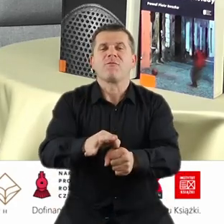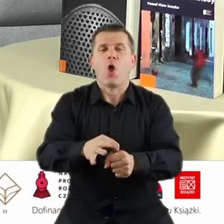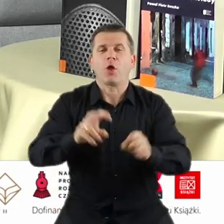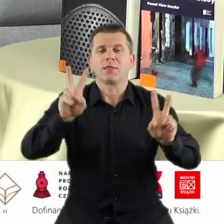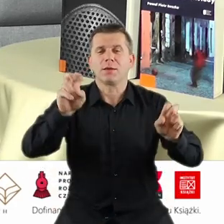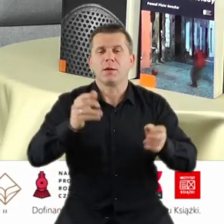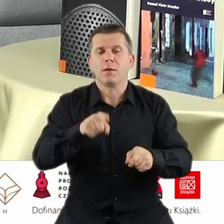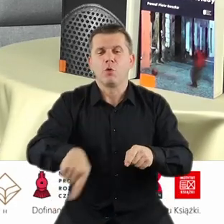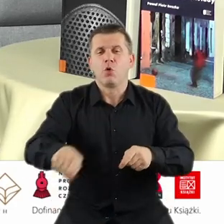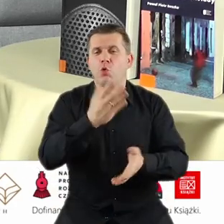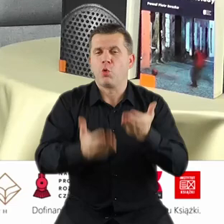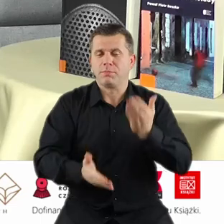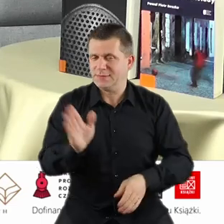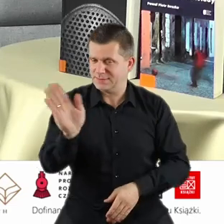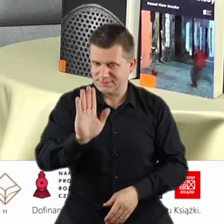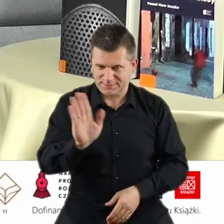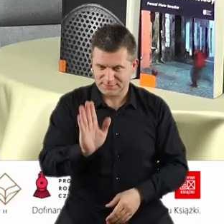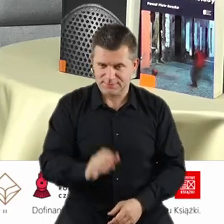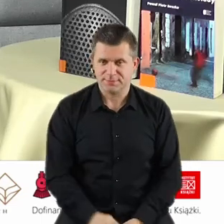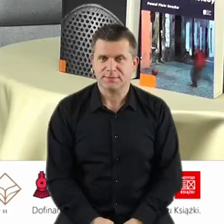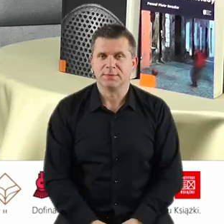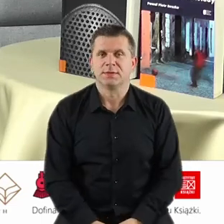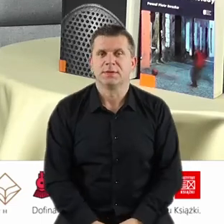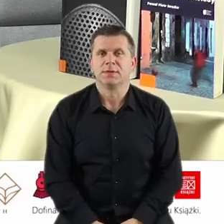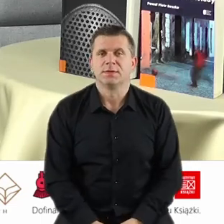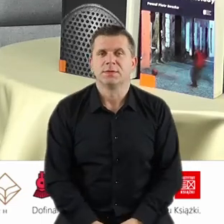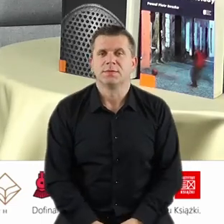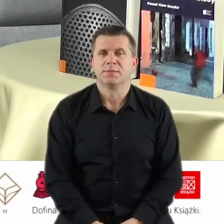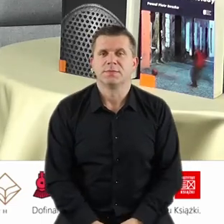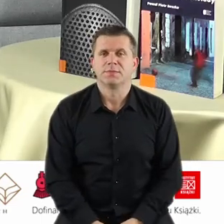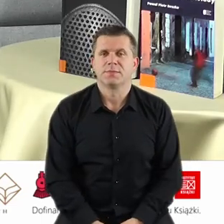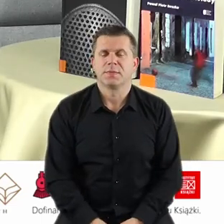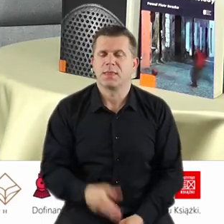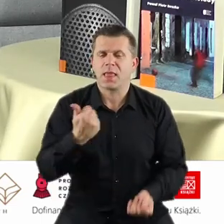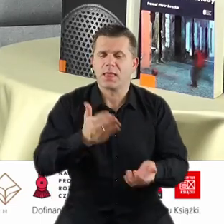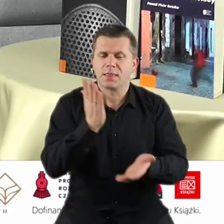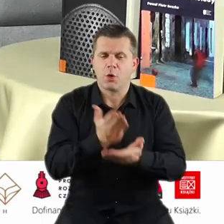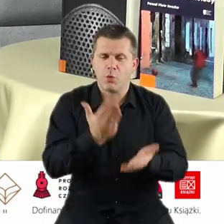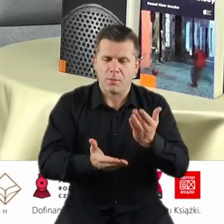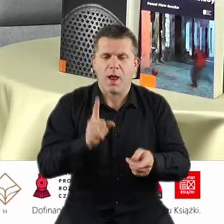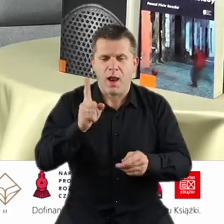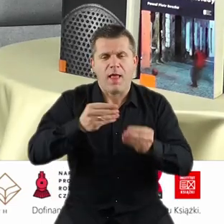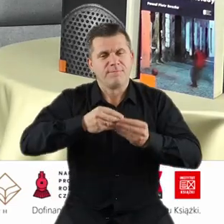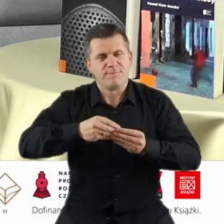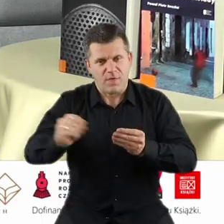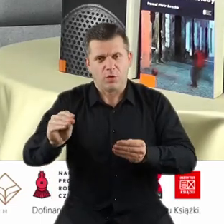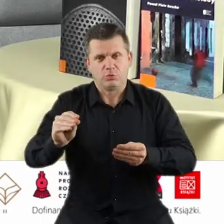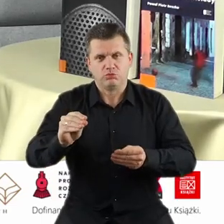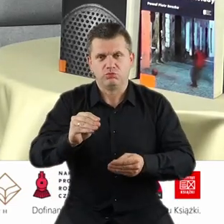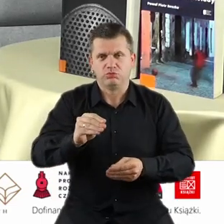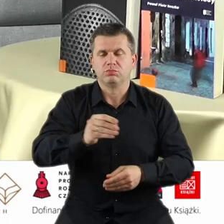Lubelszczyźnie, nie jest to kompendium dotyczące Lubelszczyzny, zresztą są tam teksty, które dotyczą nie tylko Lubelszczyzny, ale faktycznie